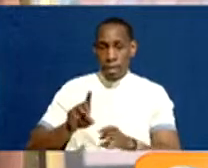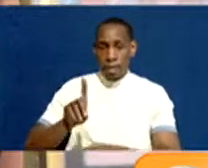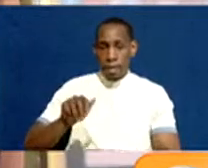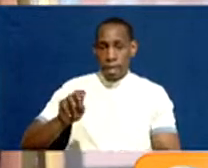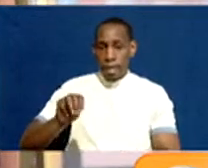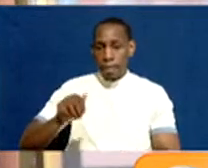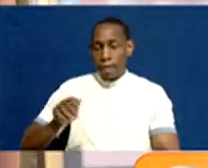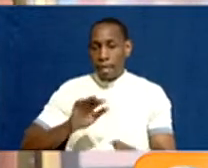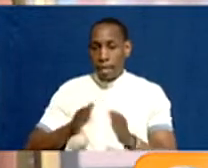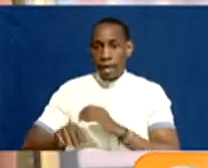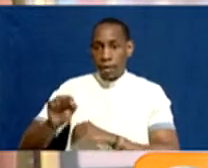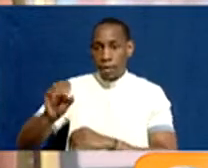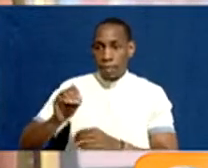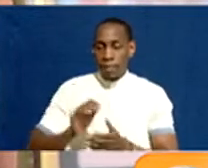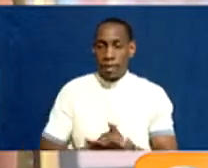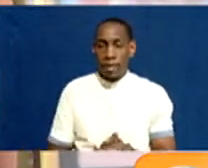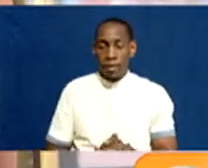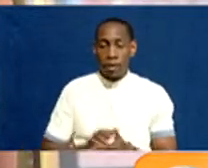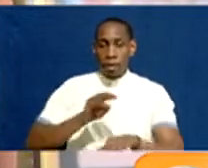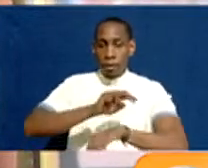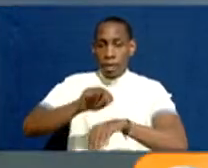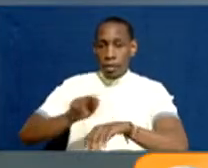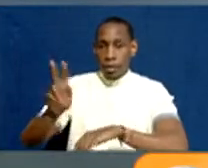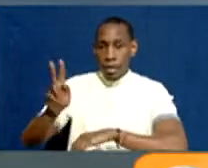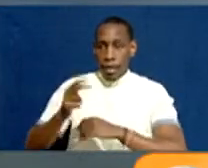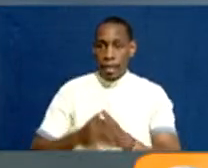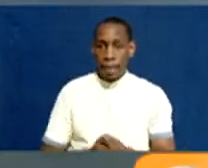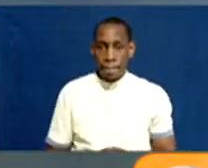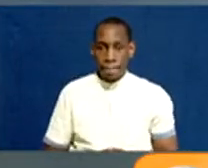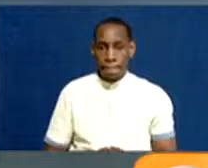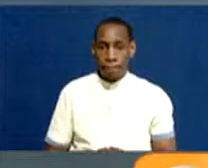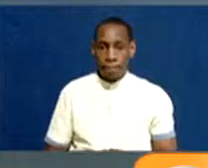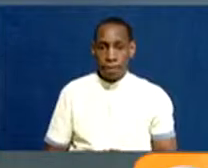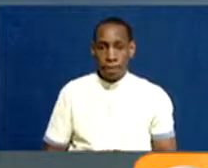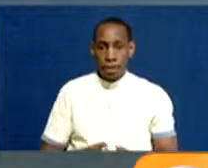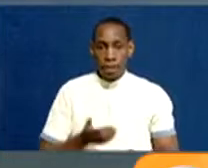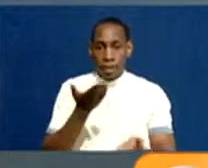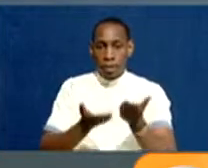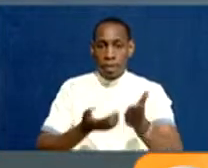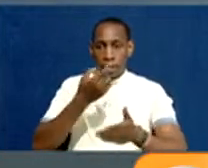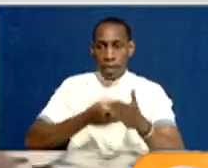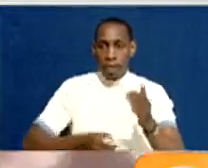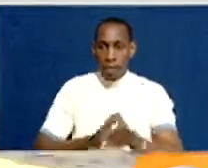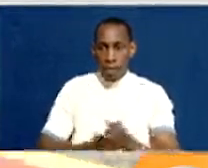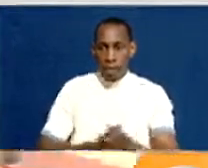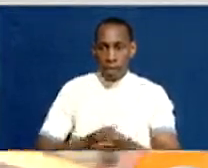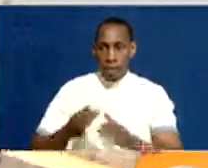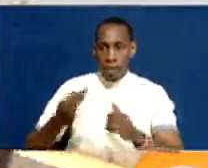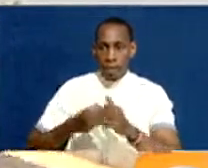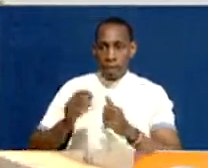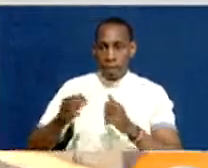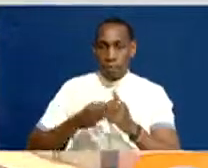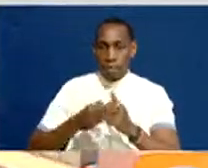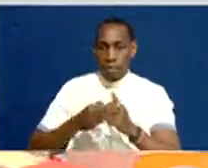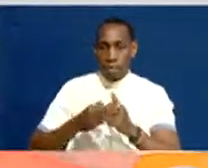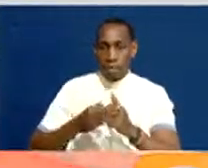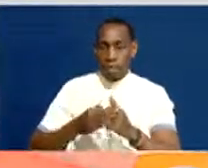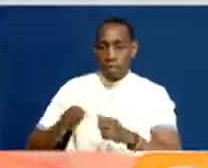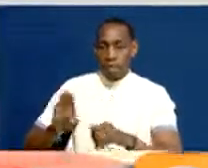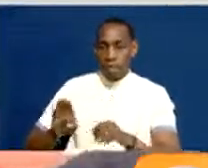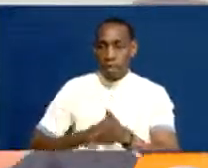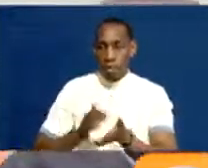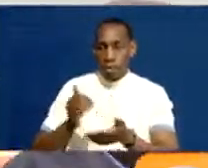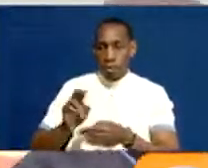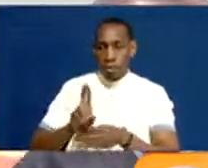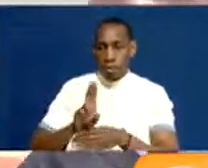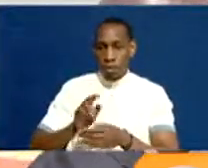karibu 50 katika taifa letu la Kenya. Kima cha shilingi bilioni 7.8 kimetumika kufanikisha ujenzi